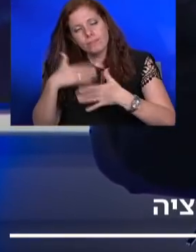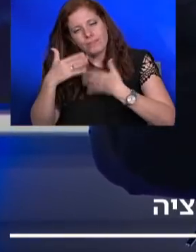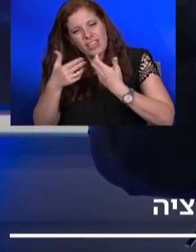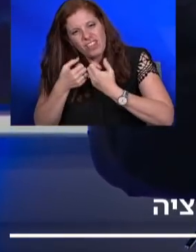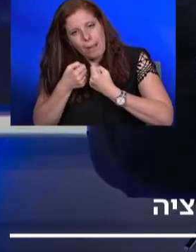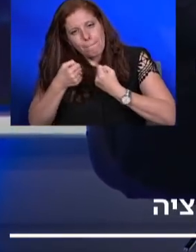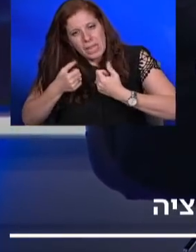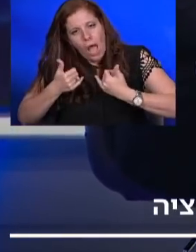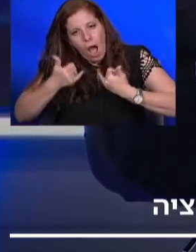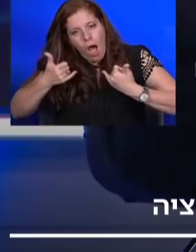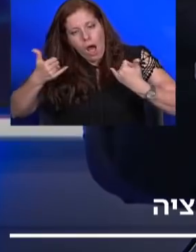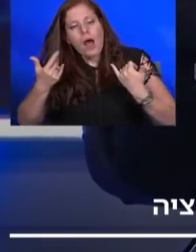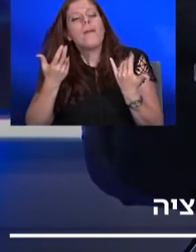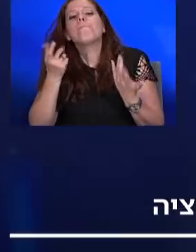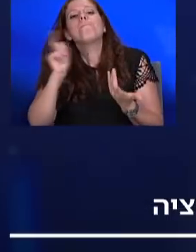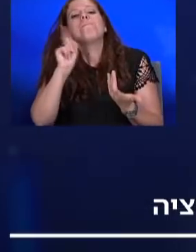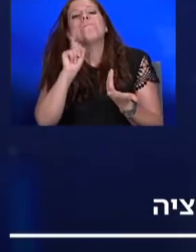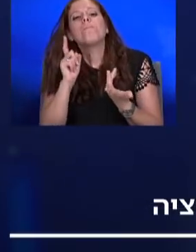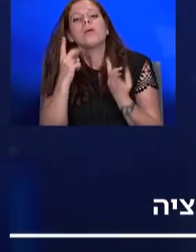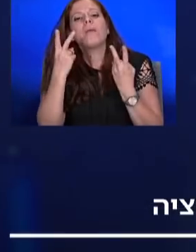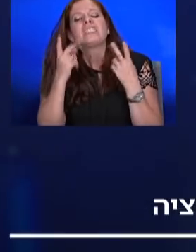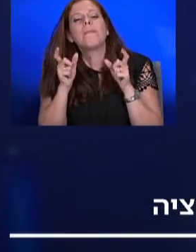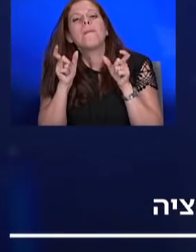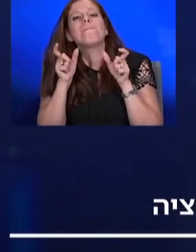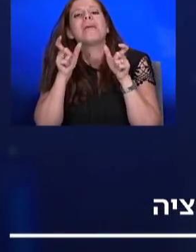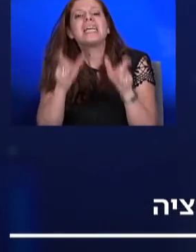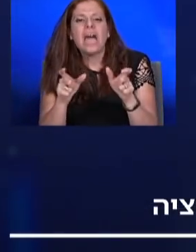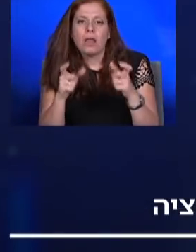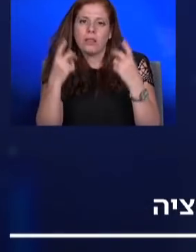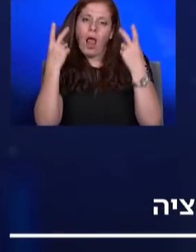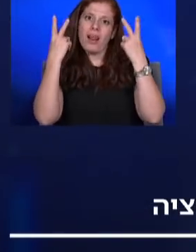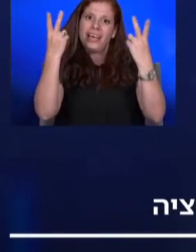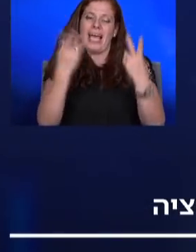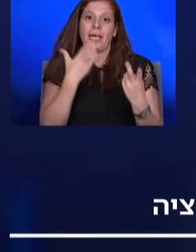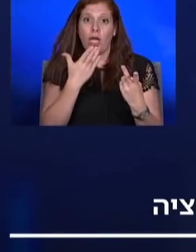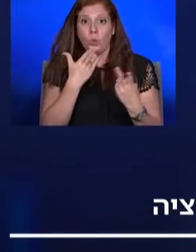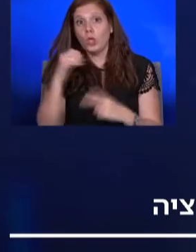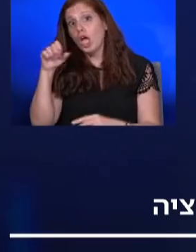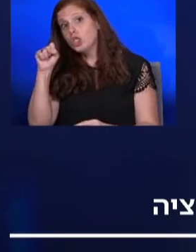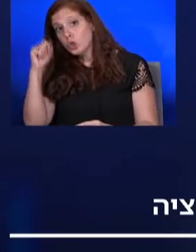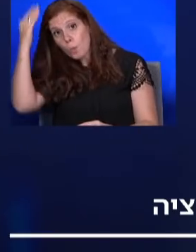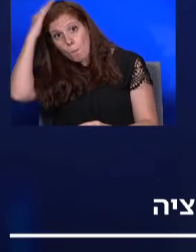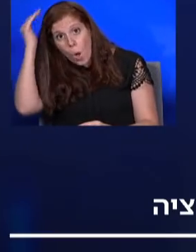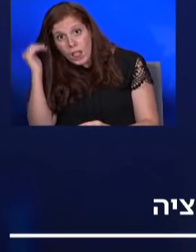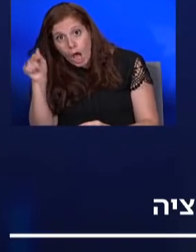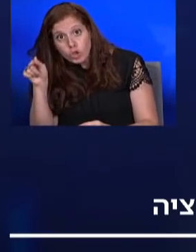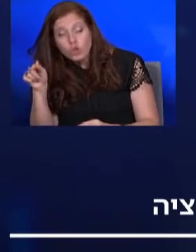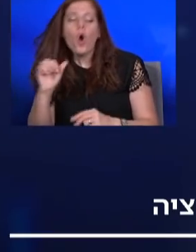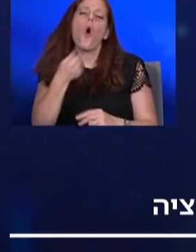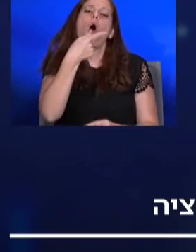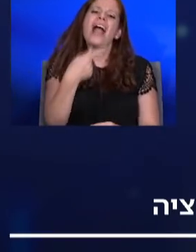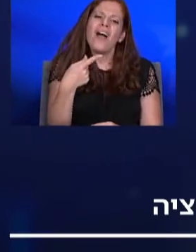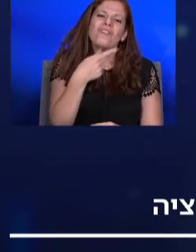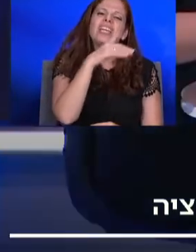בעצם מגן על קדושת, על ערכי היהדות יותר? האם זה סמוטריץ' או האם זה גפני, דרי וכולי? מעניין, אם זה יהיה